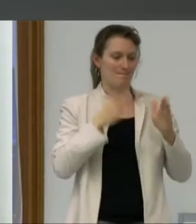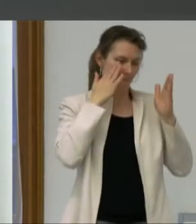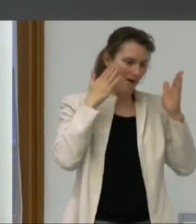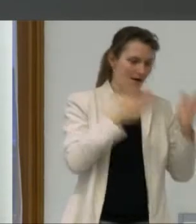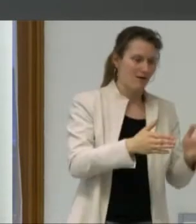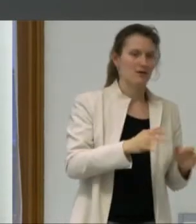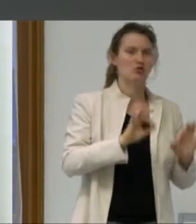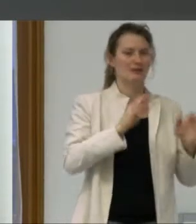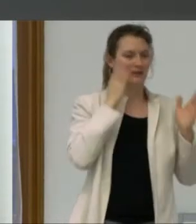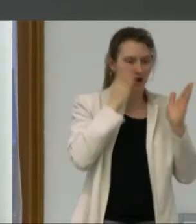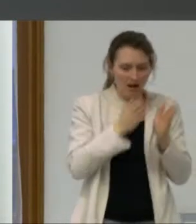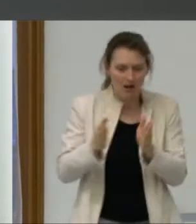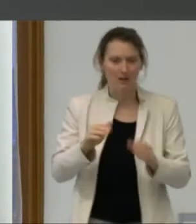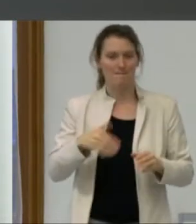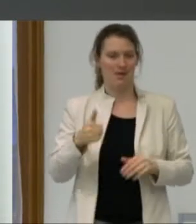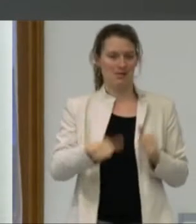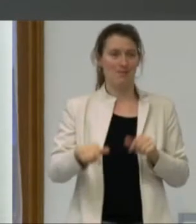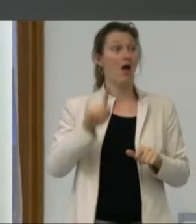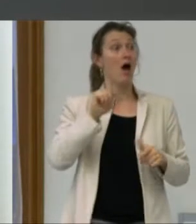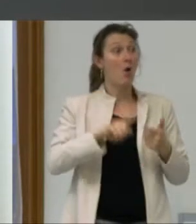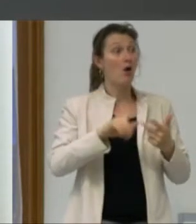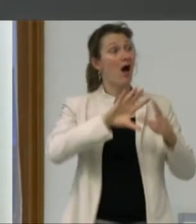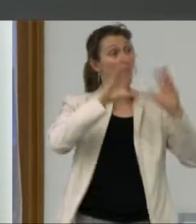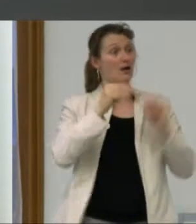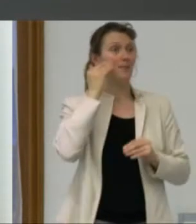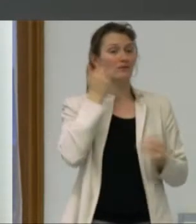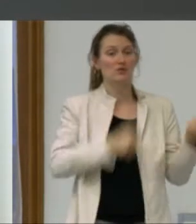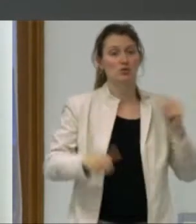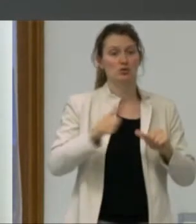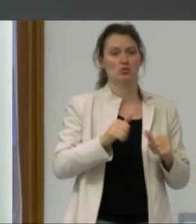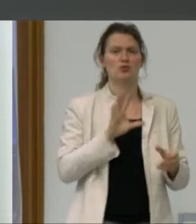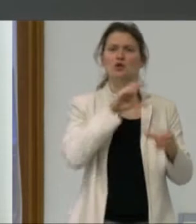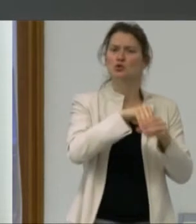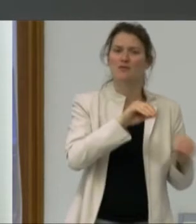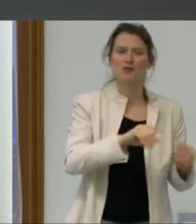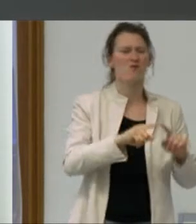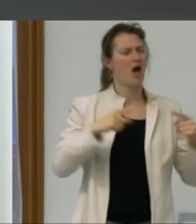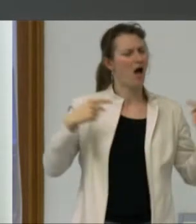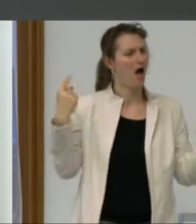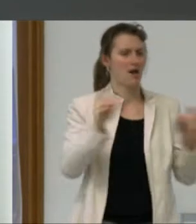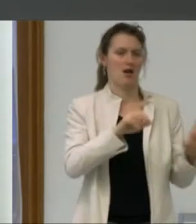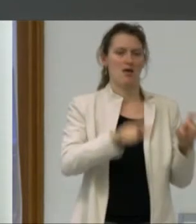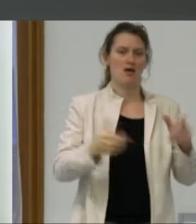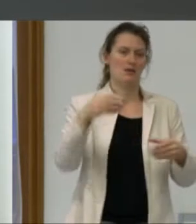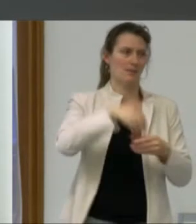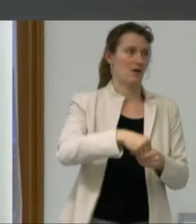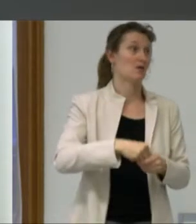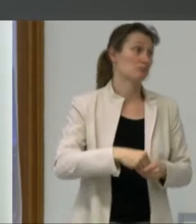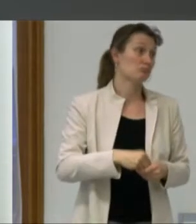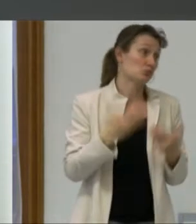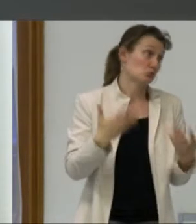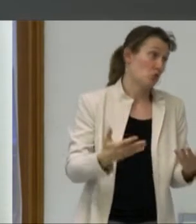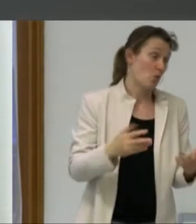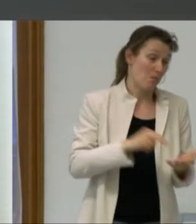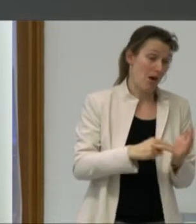ermöglicht, mehr Spezialisierungen, aber auch mehr Allgemeinwissen in inklusiver Pädagogik für alle Lehrerinnen. Und es würde mit so